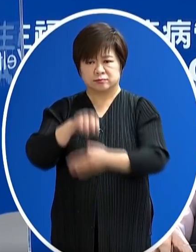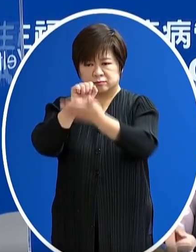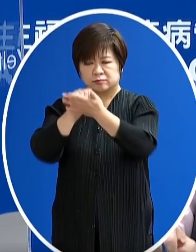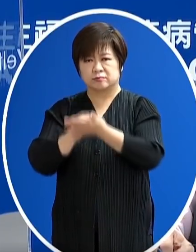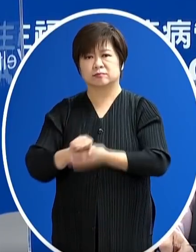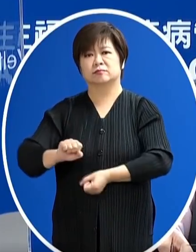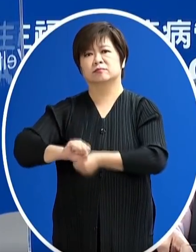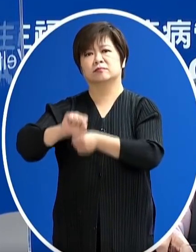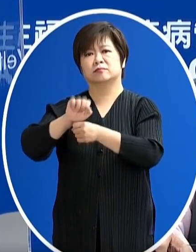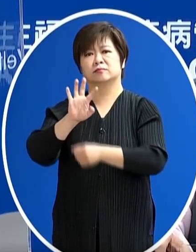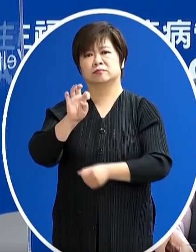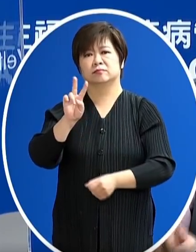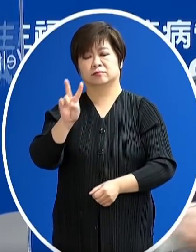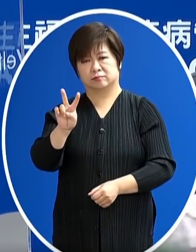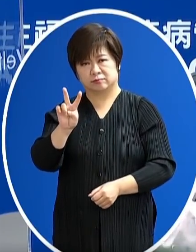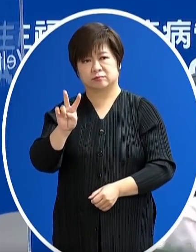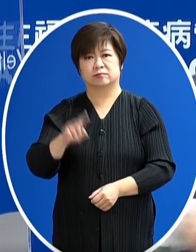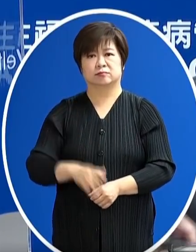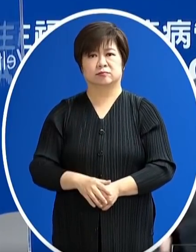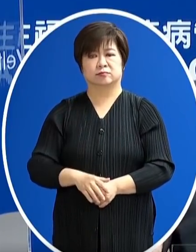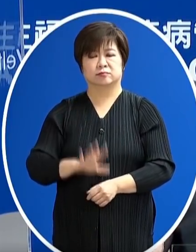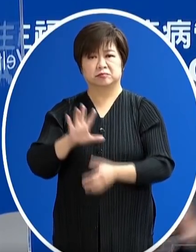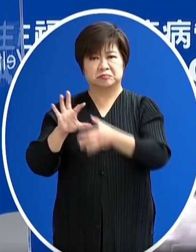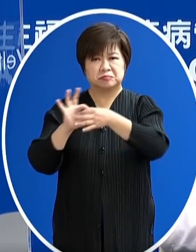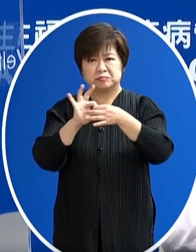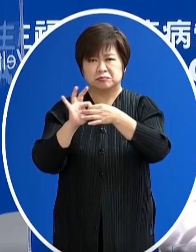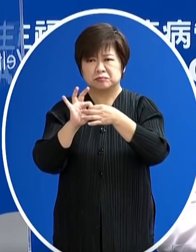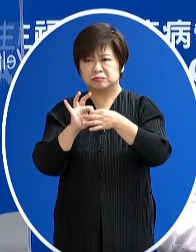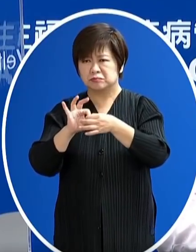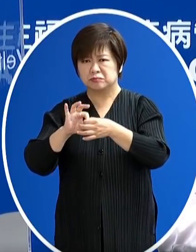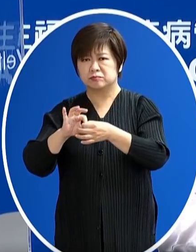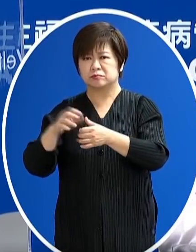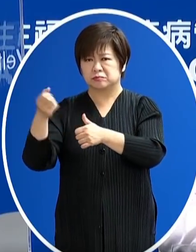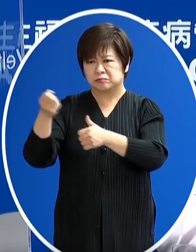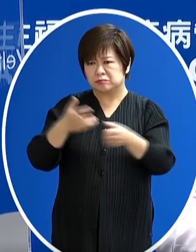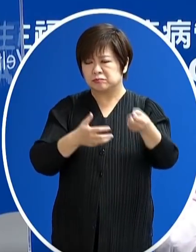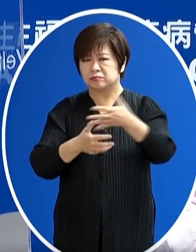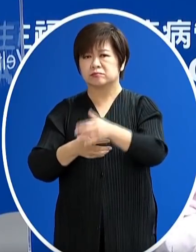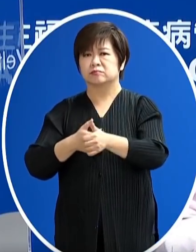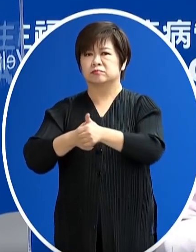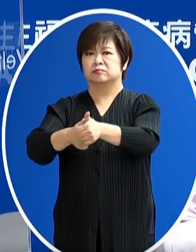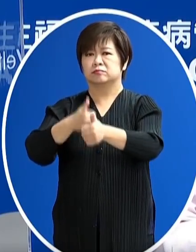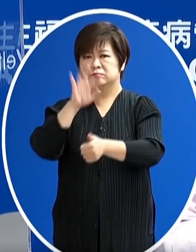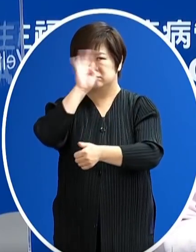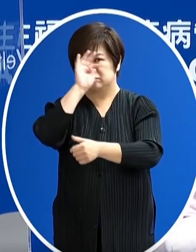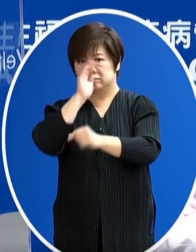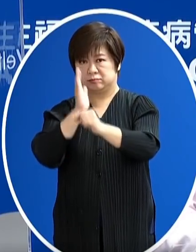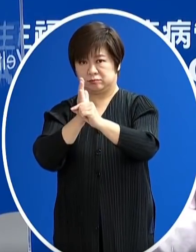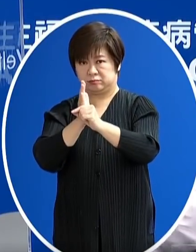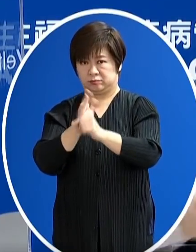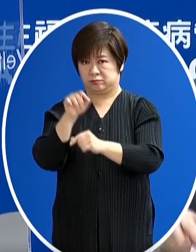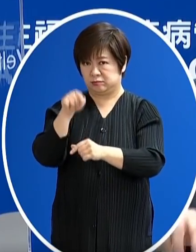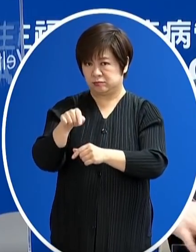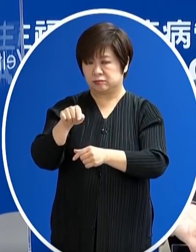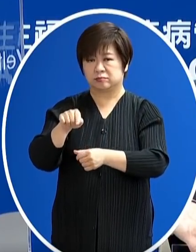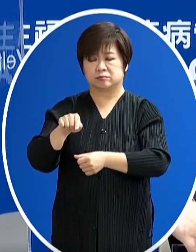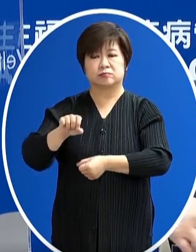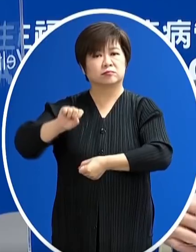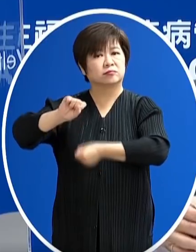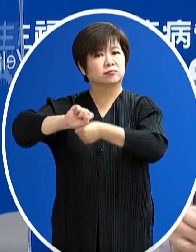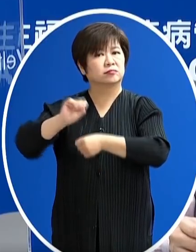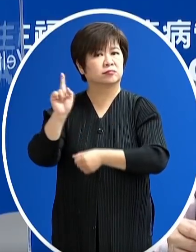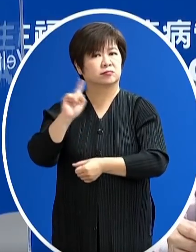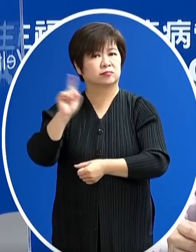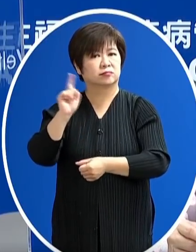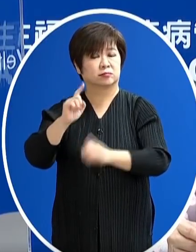42例，当然还有一些都是关系要带去厘清的，那在里面增加的是一个